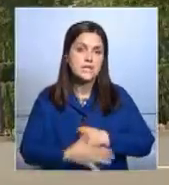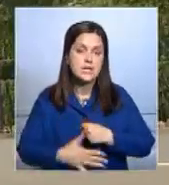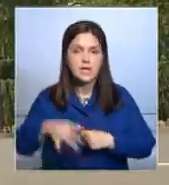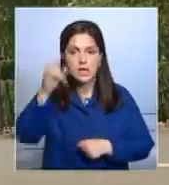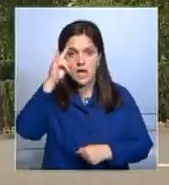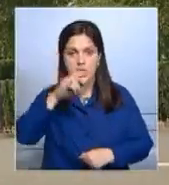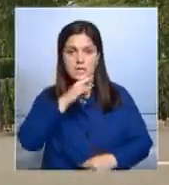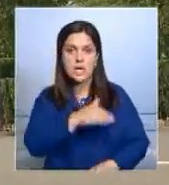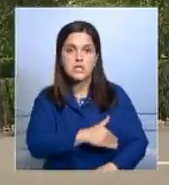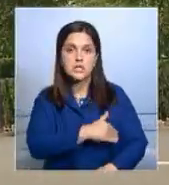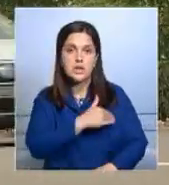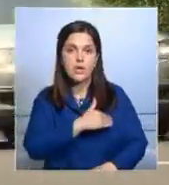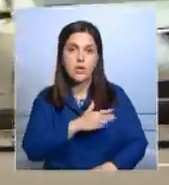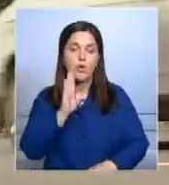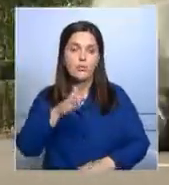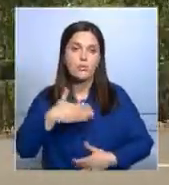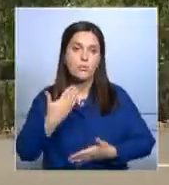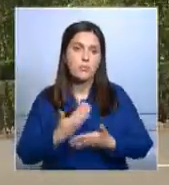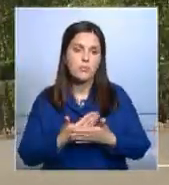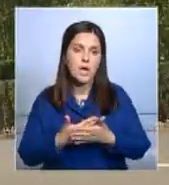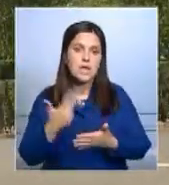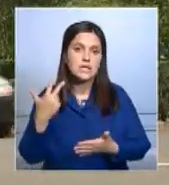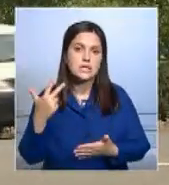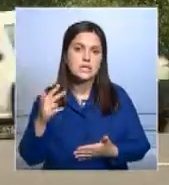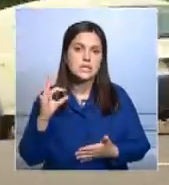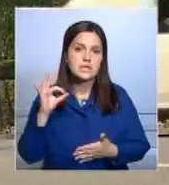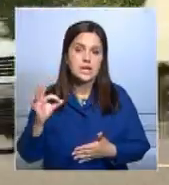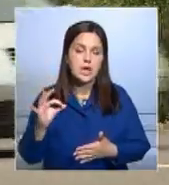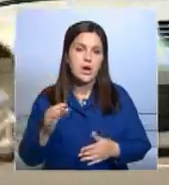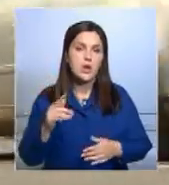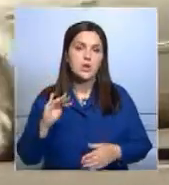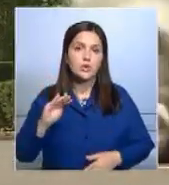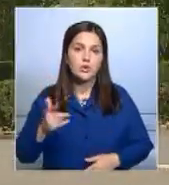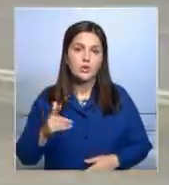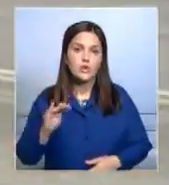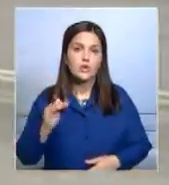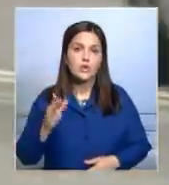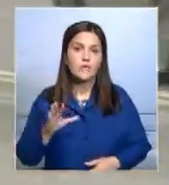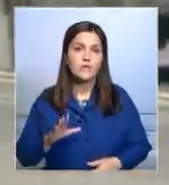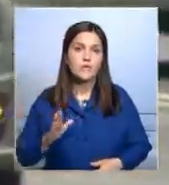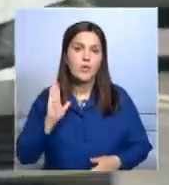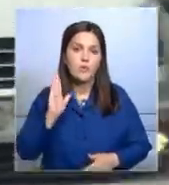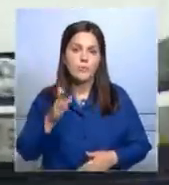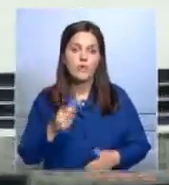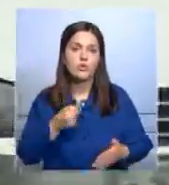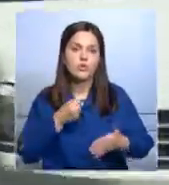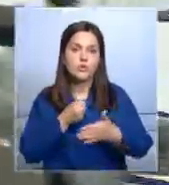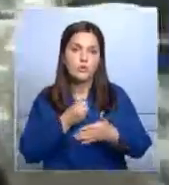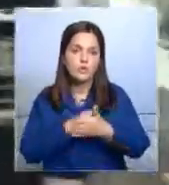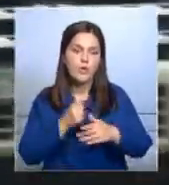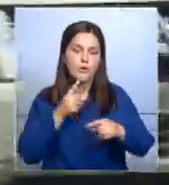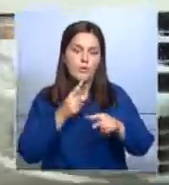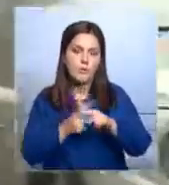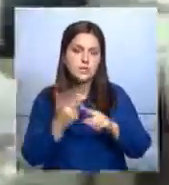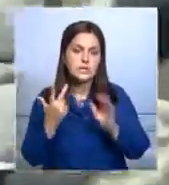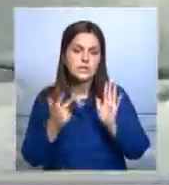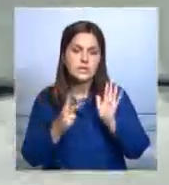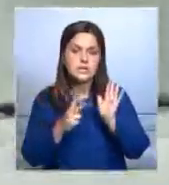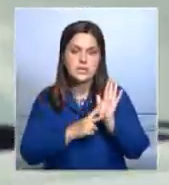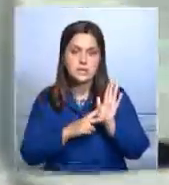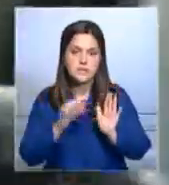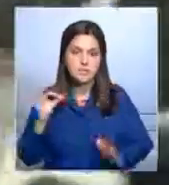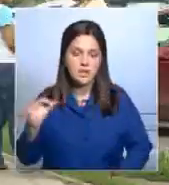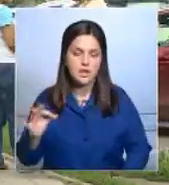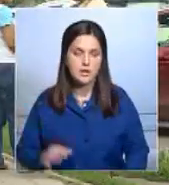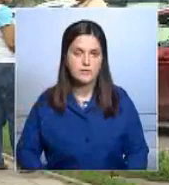в центре республики температура днем составит около 30 градусов. На юге и юго-востоке столбики термометров прогреются